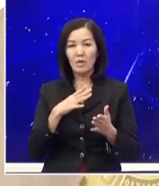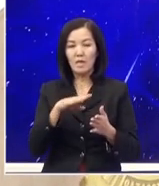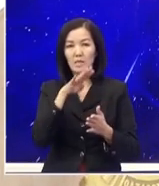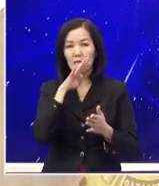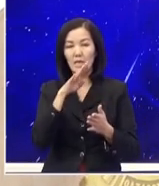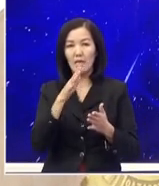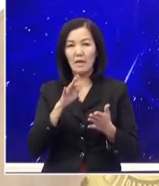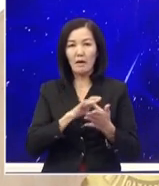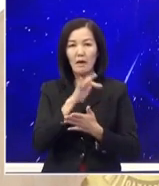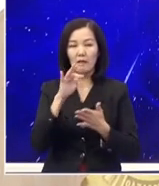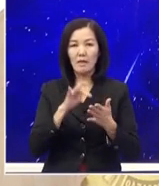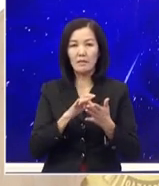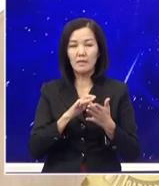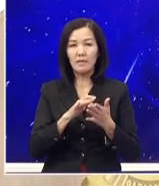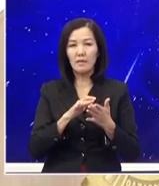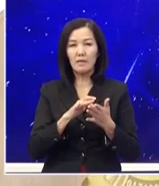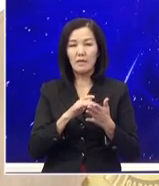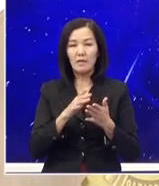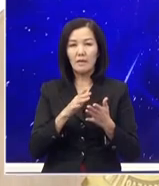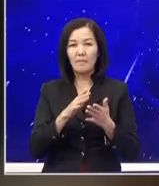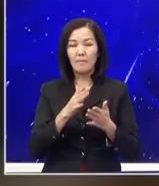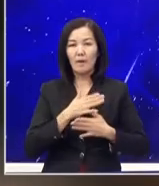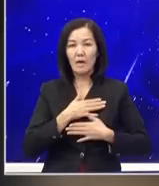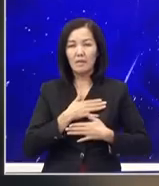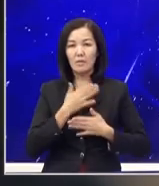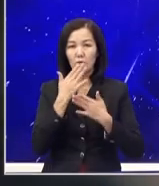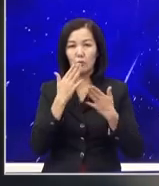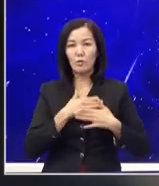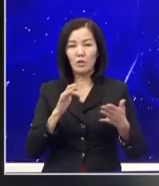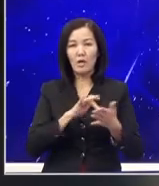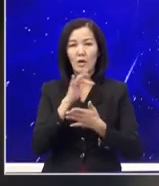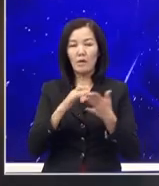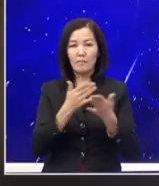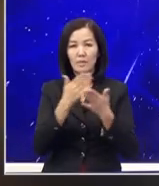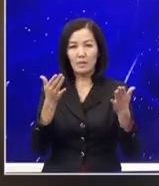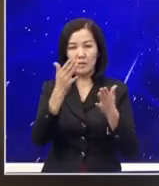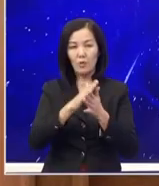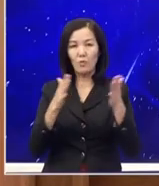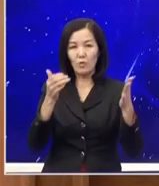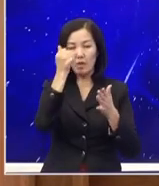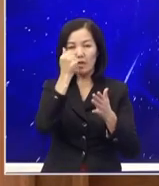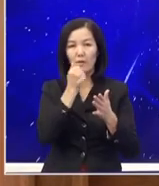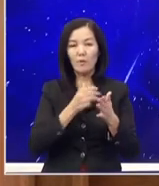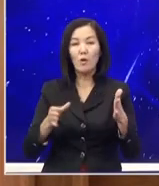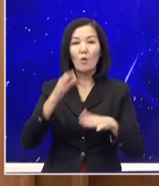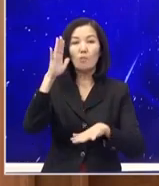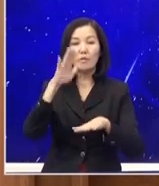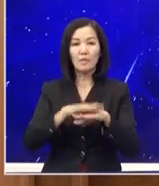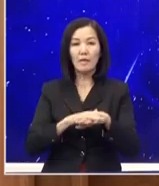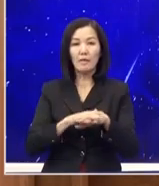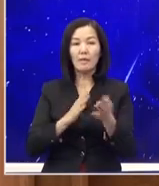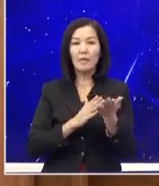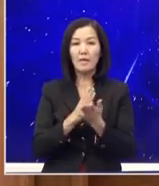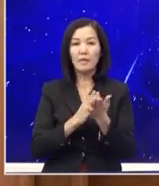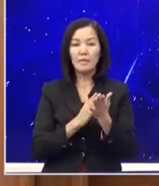бір жақын, жүрегіме жақын қалалардың бірі болып қалады. Сіздерге үлкен рахмет. Амандық Баталов сырттан кадр